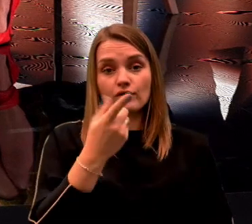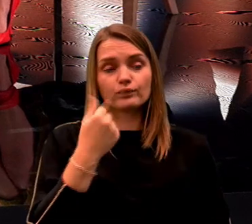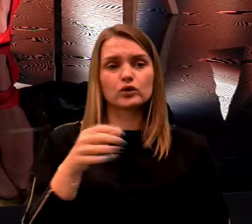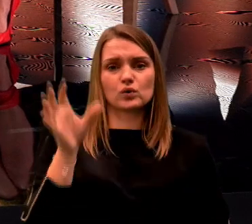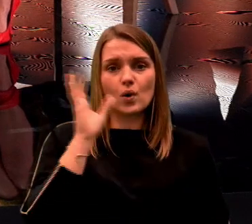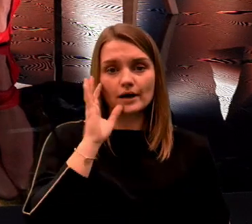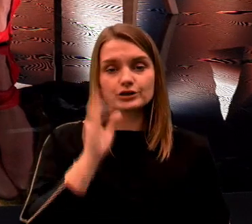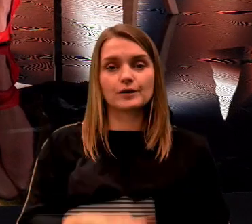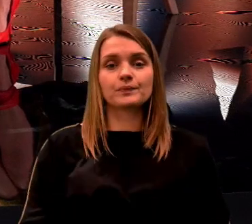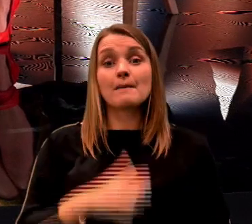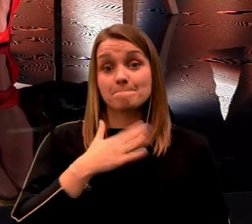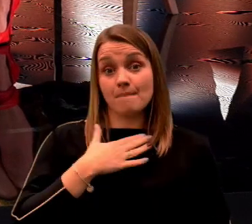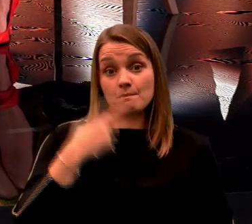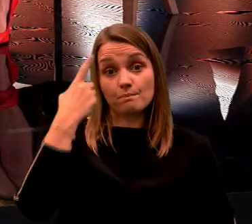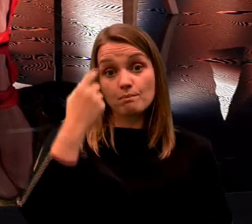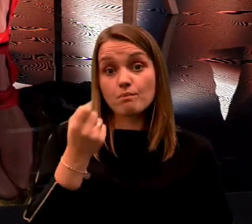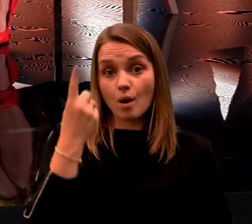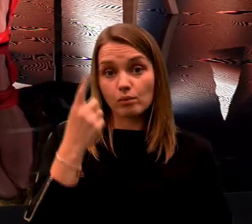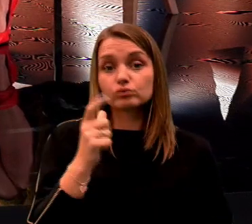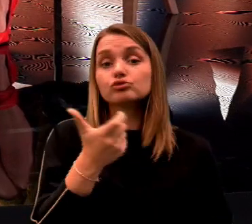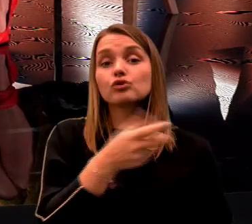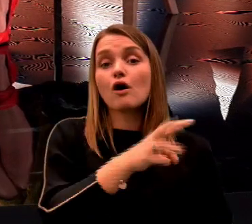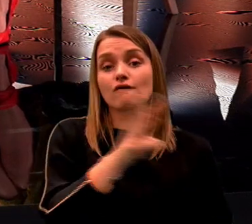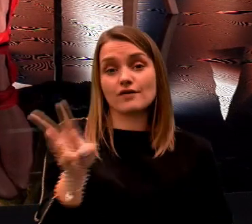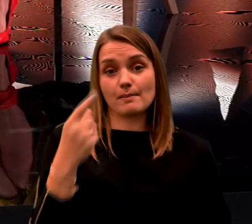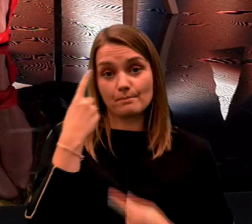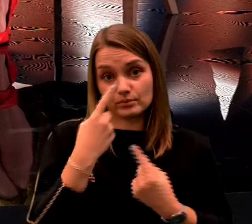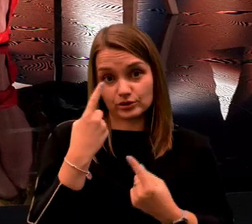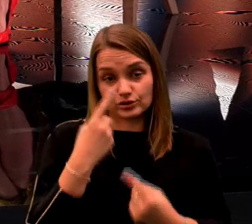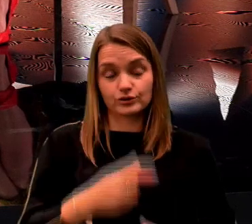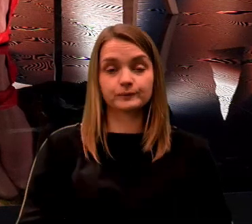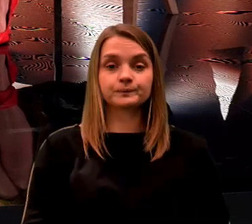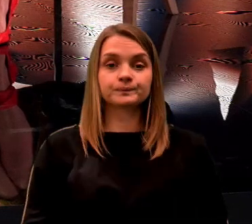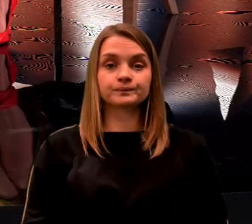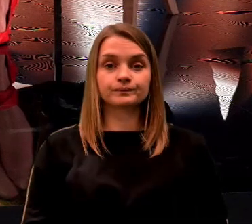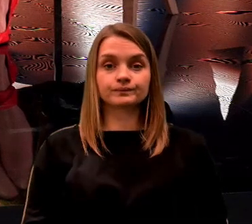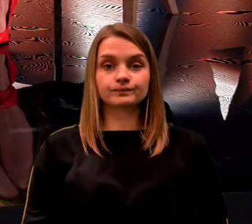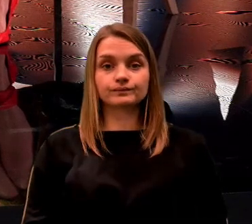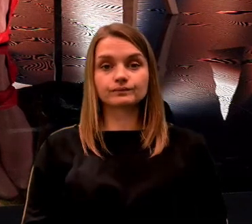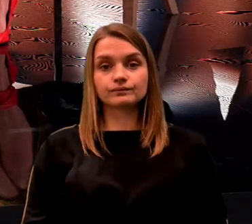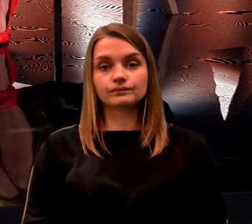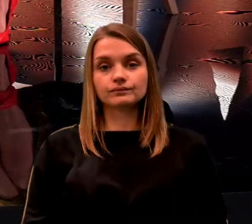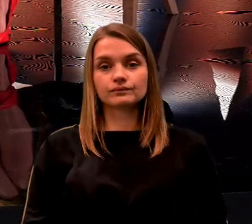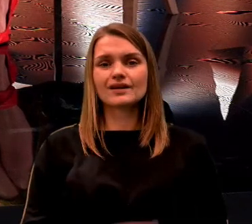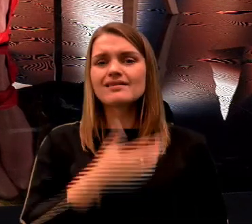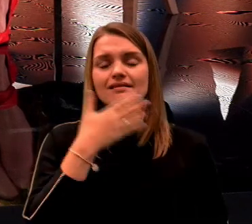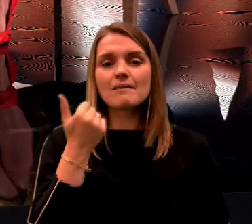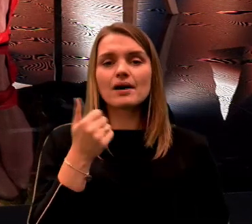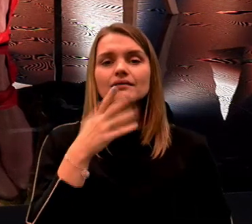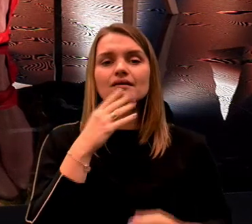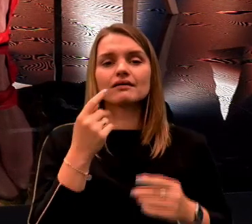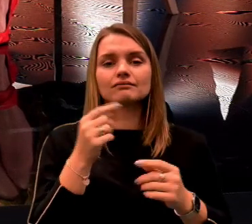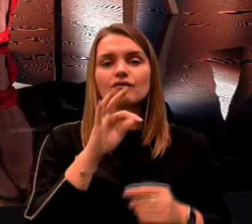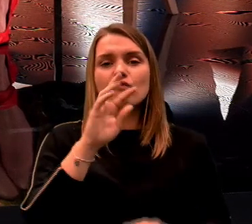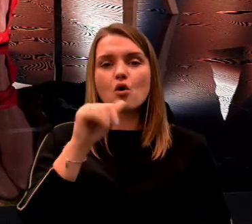to taki mam pomysł, prawda, co wy na to, to nie ma czegoś takiego normalnego oporu, no bo każdy ma opór, jeżeli